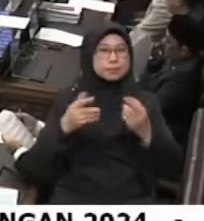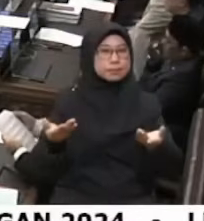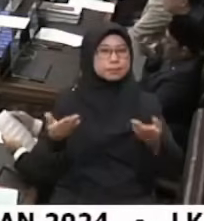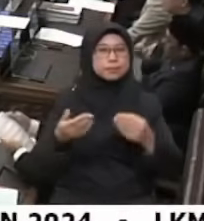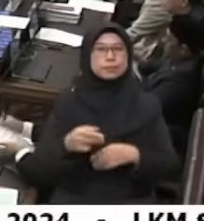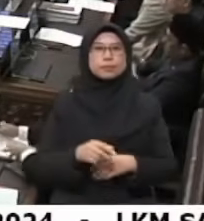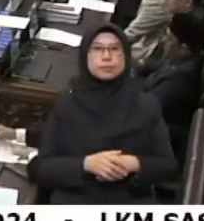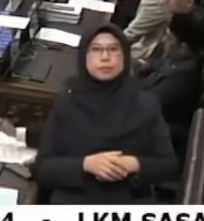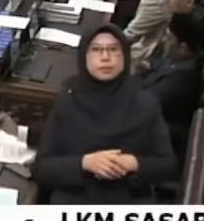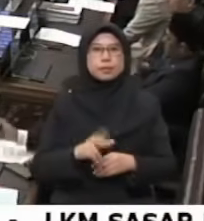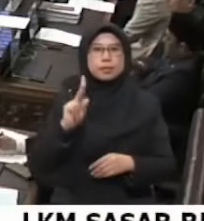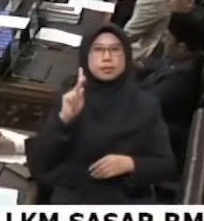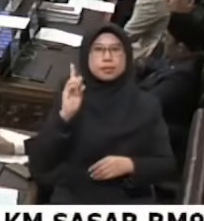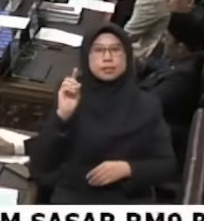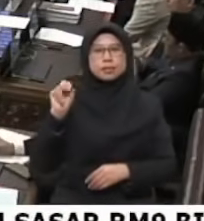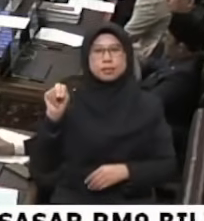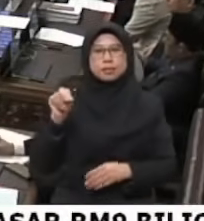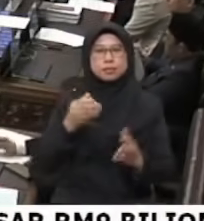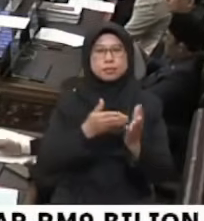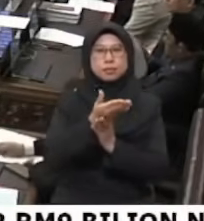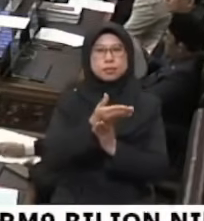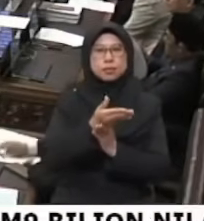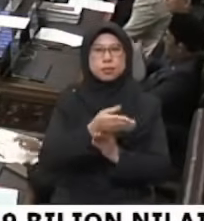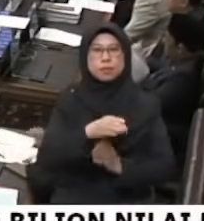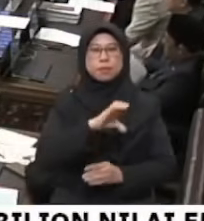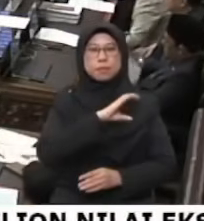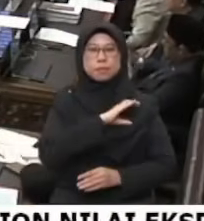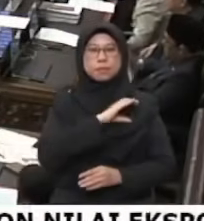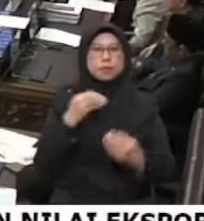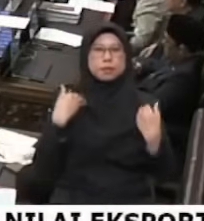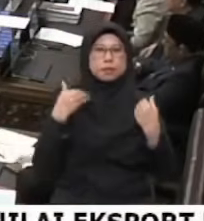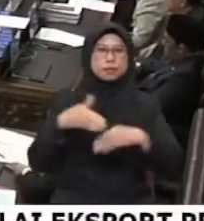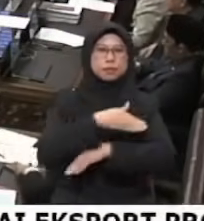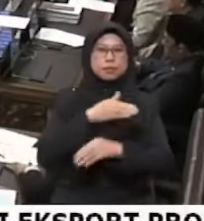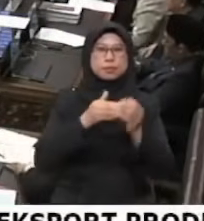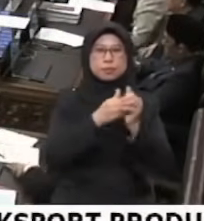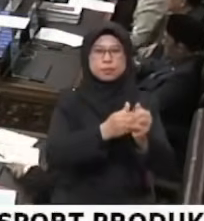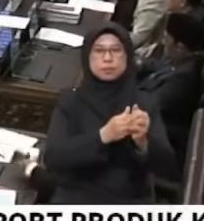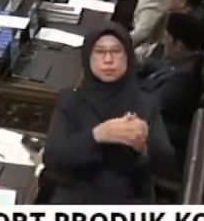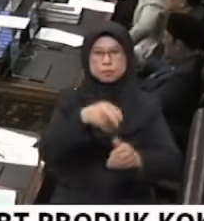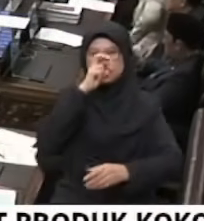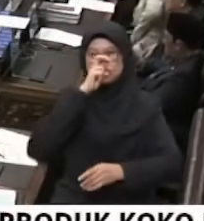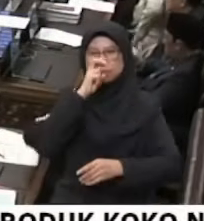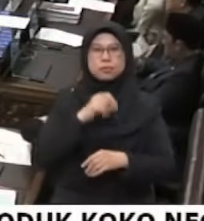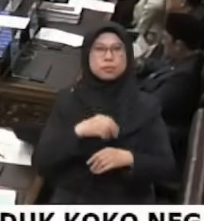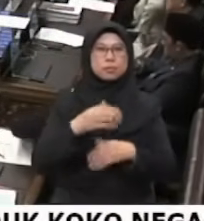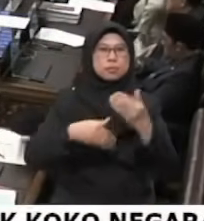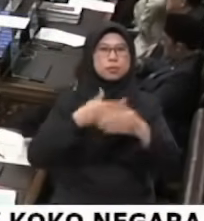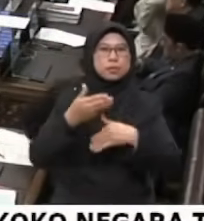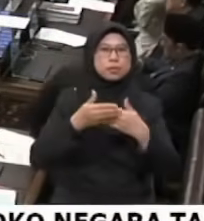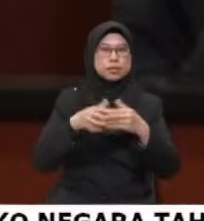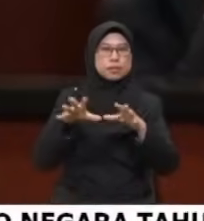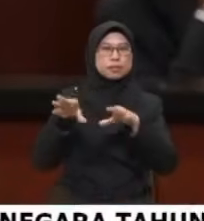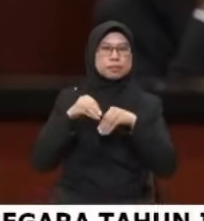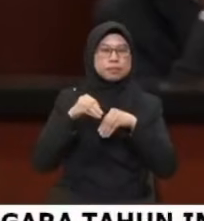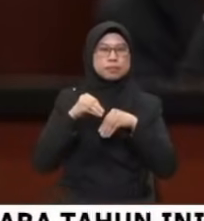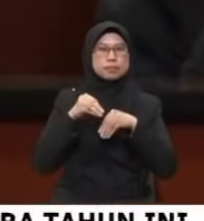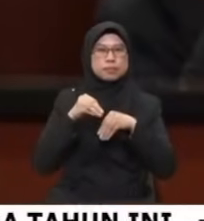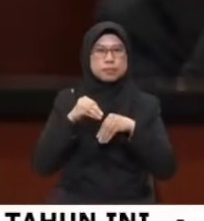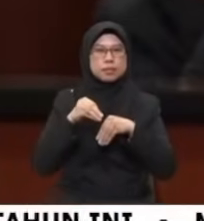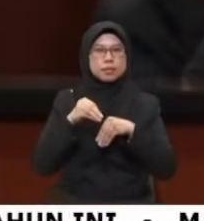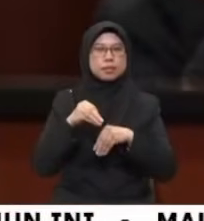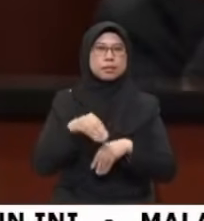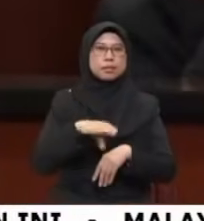Kementerian Dalam Negeri melalui pdrm mempunyai garis panduan yang ketat dalam proses pengambilan pegawai dan anggota polis